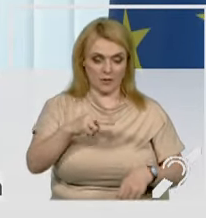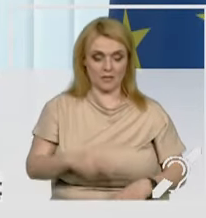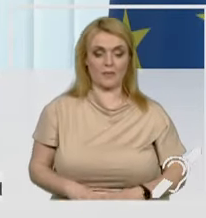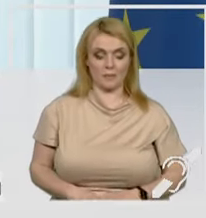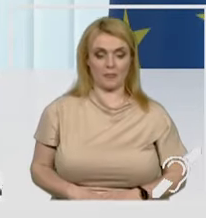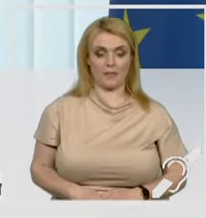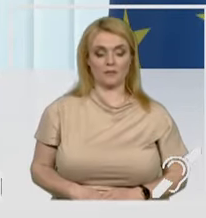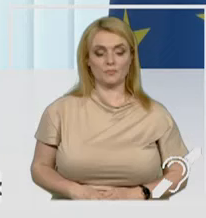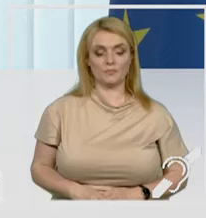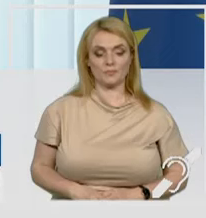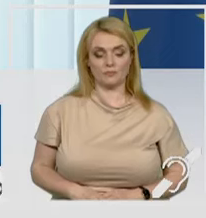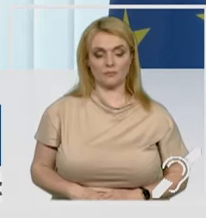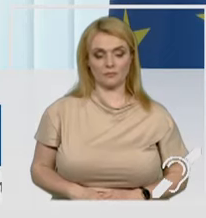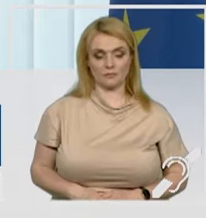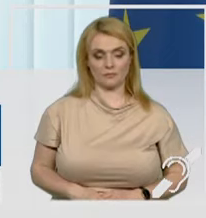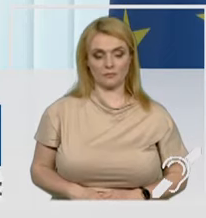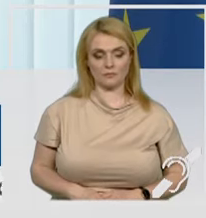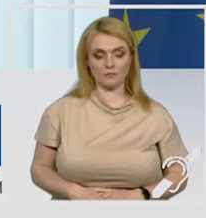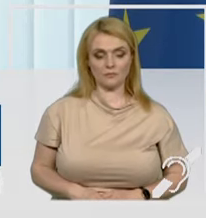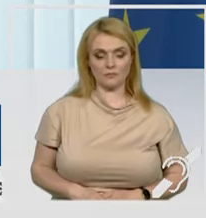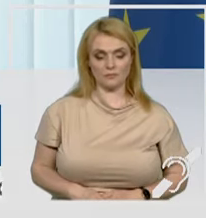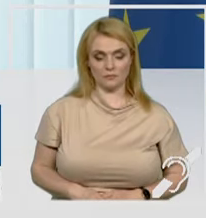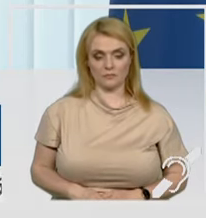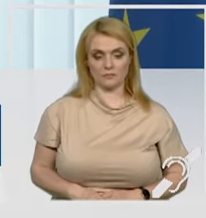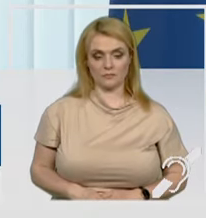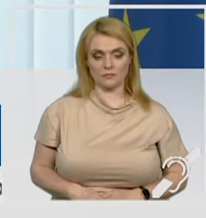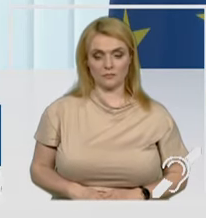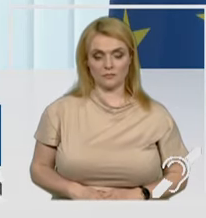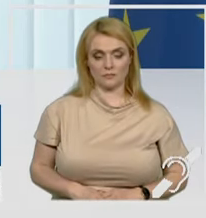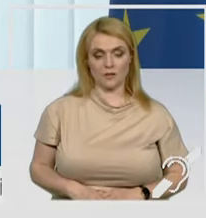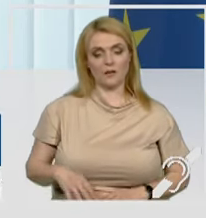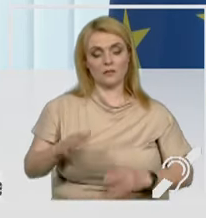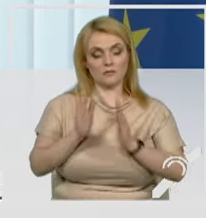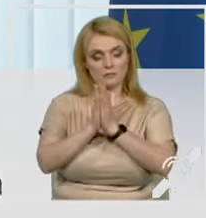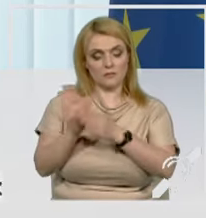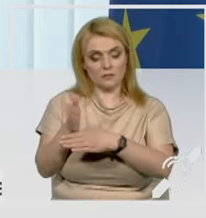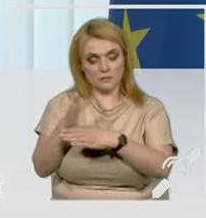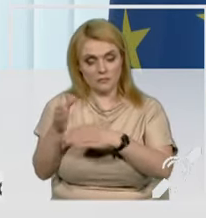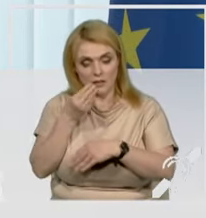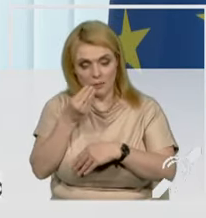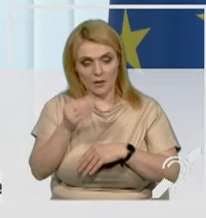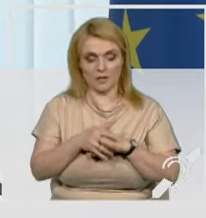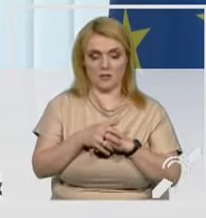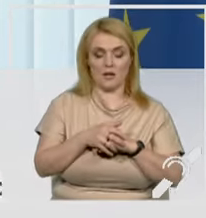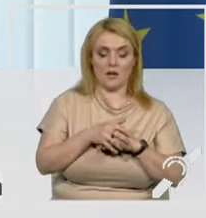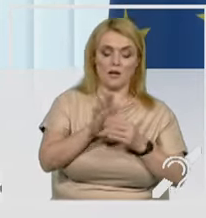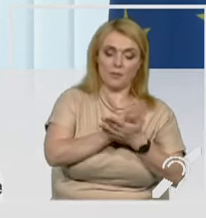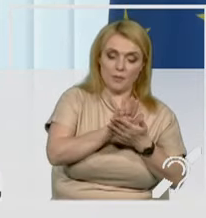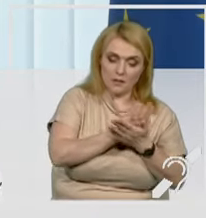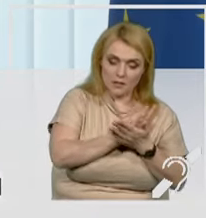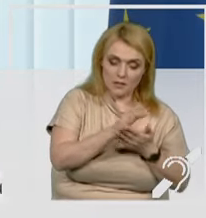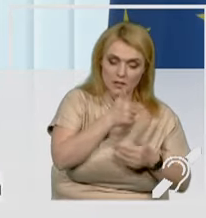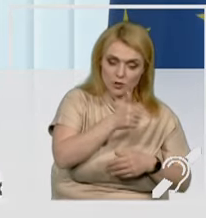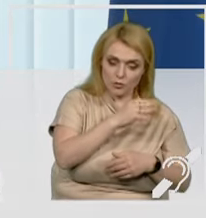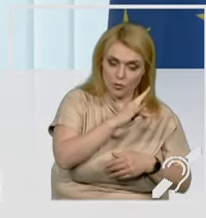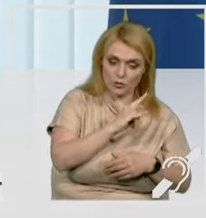și a suprafețelor curate înainte și în timpul preparării alimentelor. Separarea produselor crude de cele preparate.